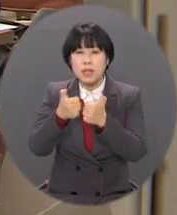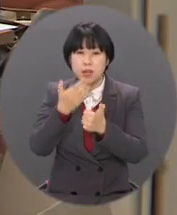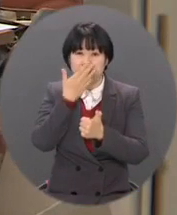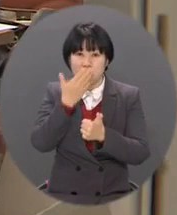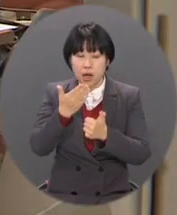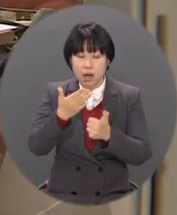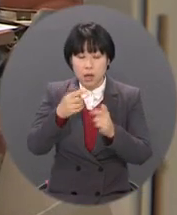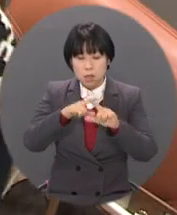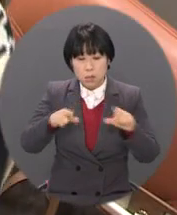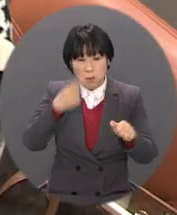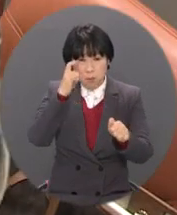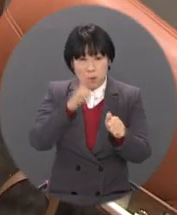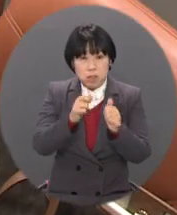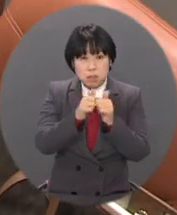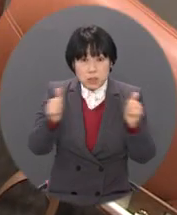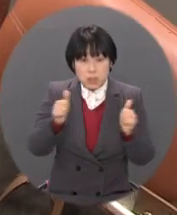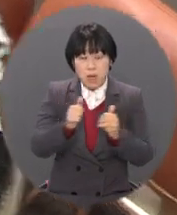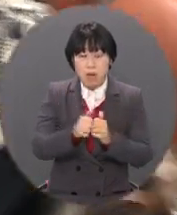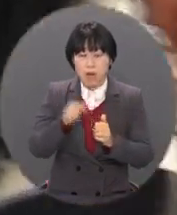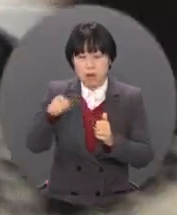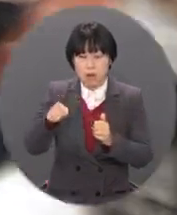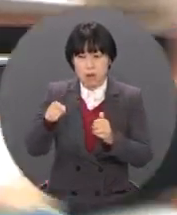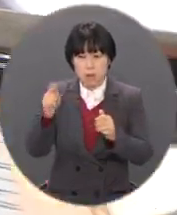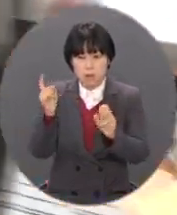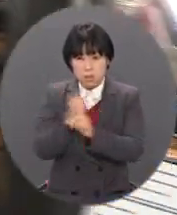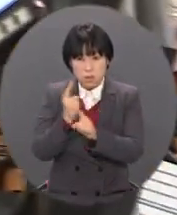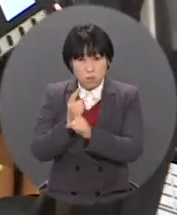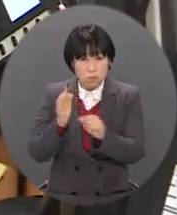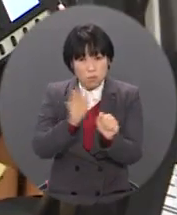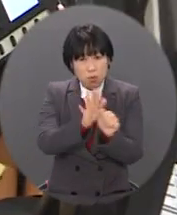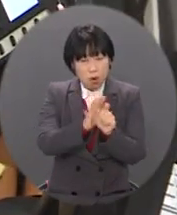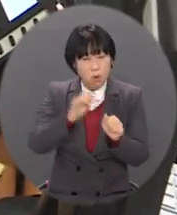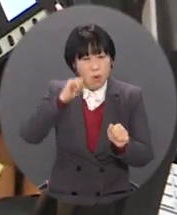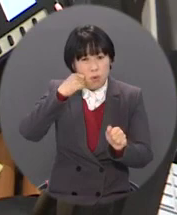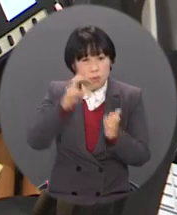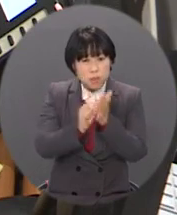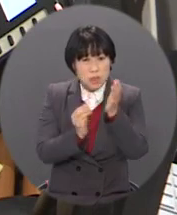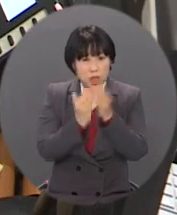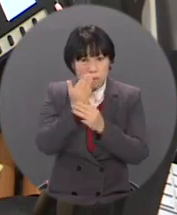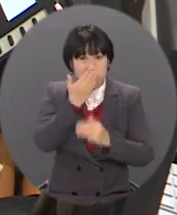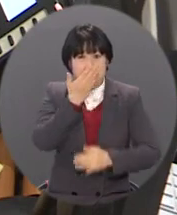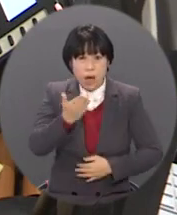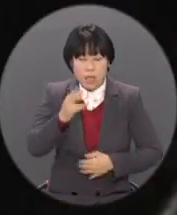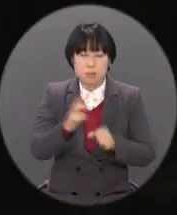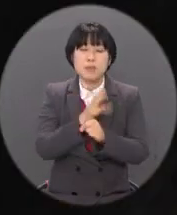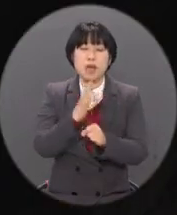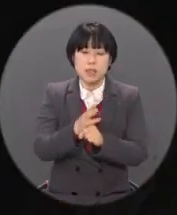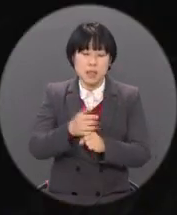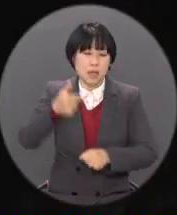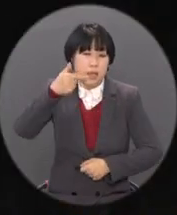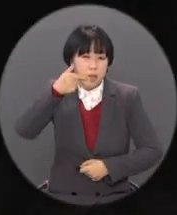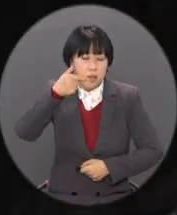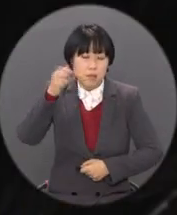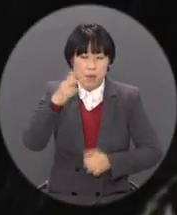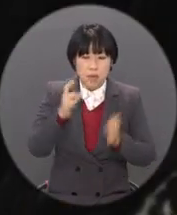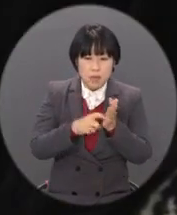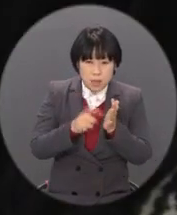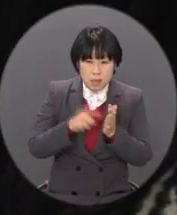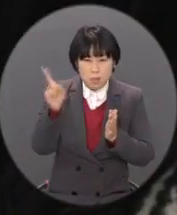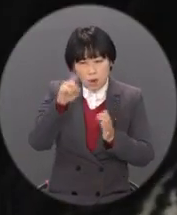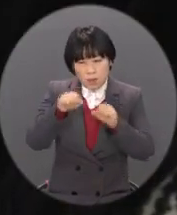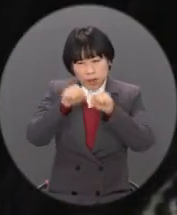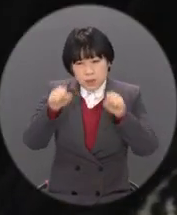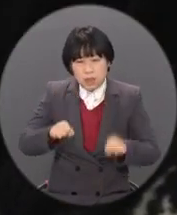일반 확진자가 방역 사각지대에 놓을 수 있다는 우려가 나오고 있는 가운데 광주시는 24시간 콜센터를 운영해 응급비상 시스템을